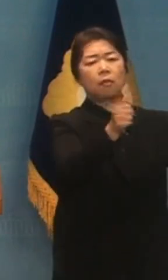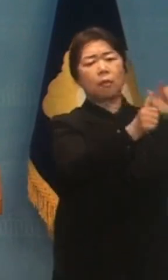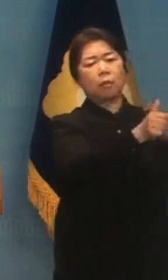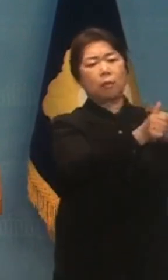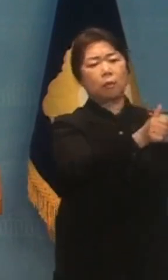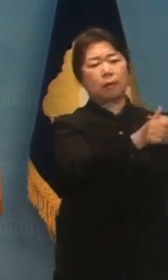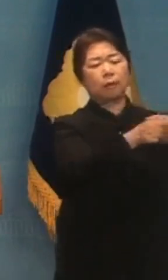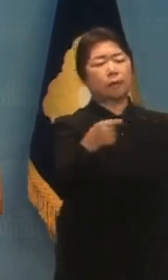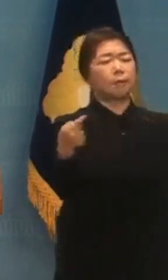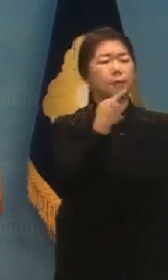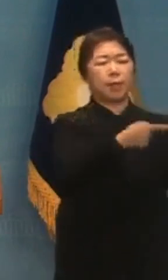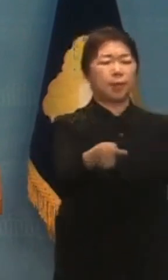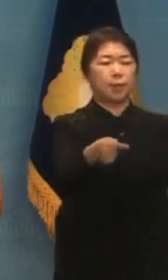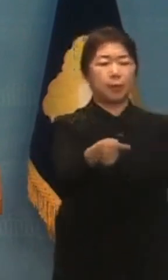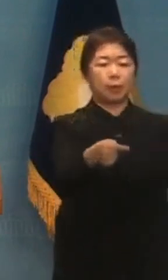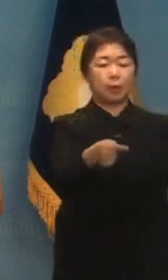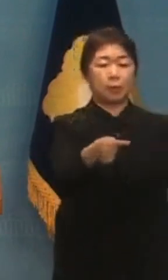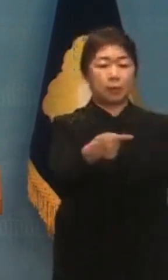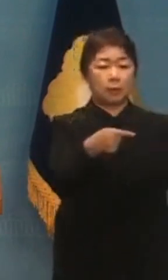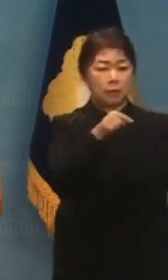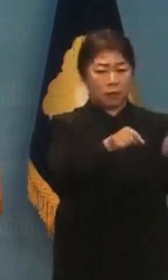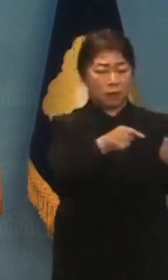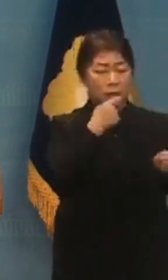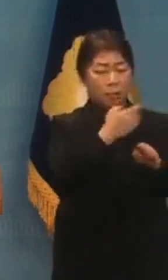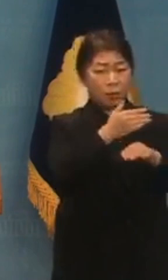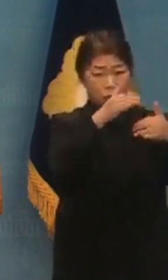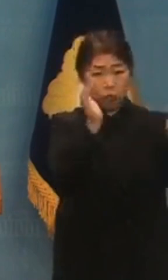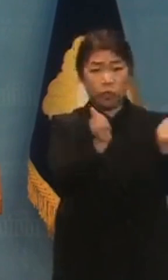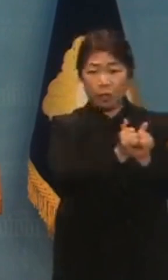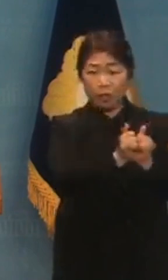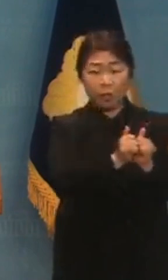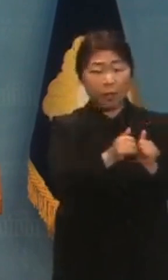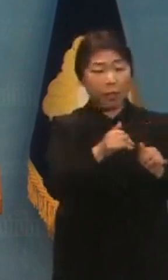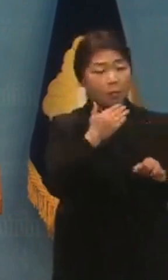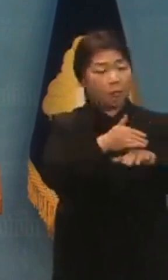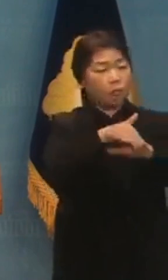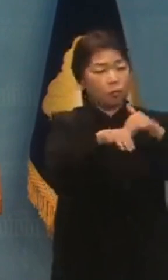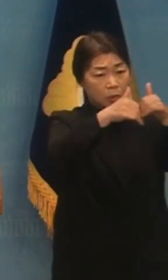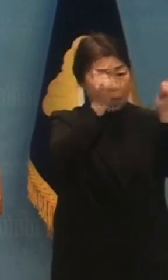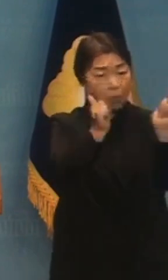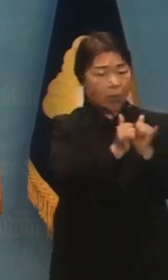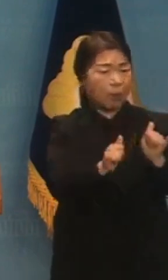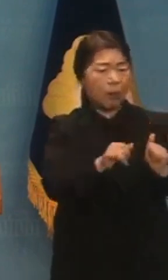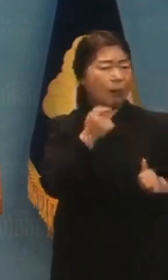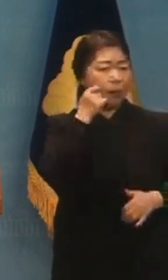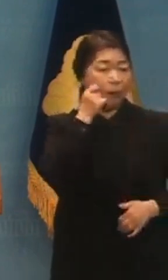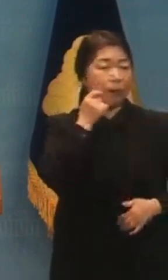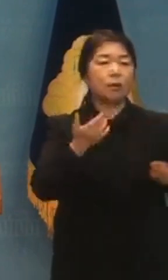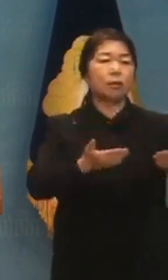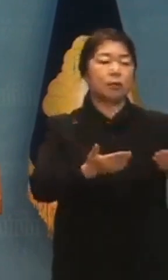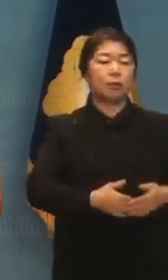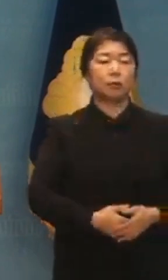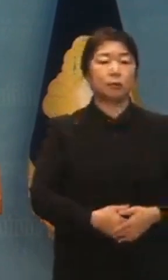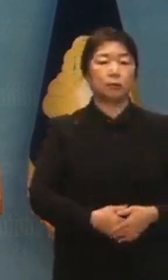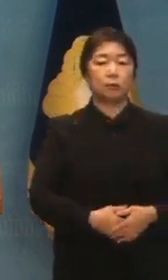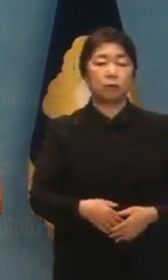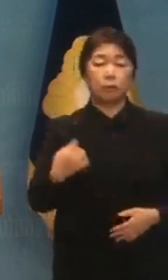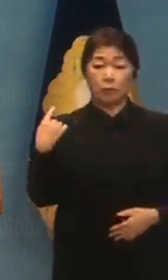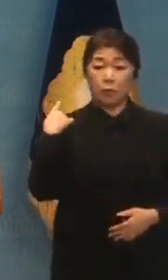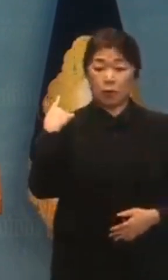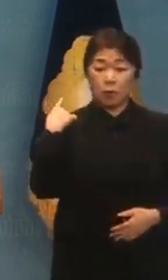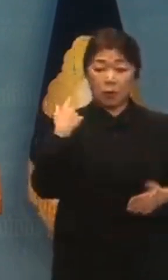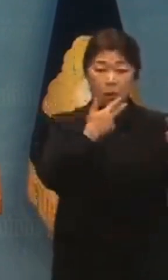대표 피습, 민주사회에서 용납 불가한 정치 테러입니다. 어제